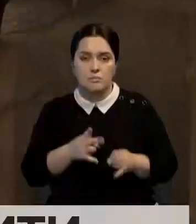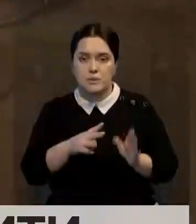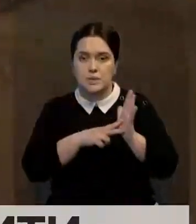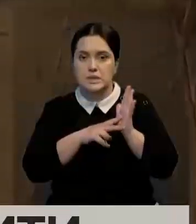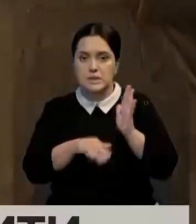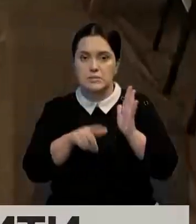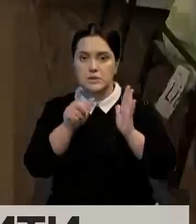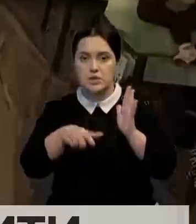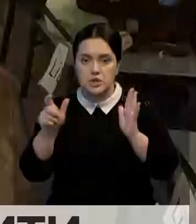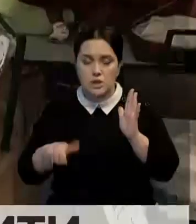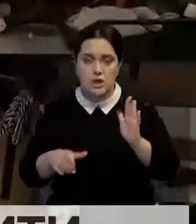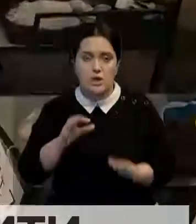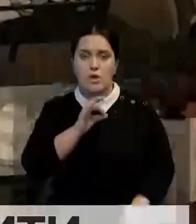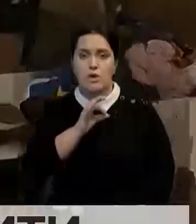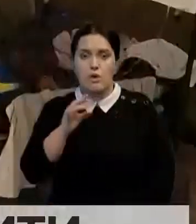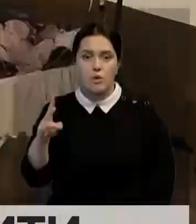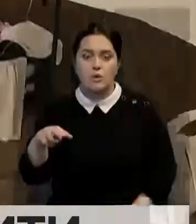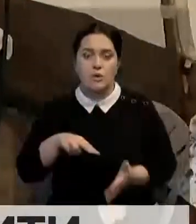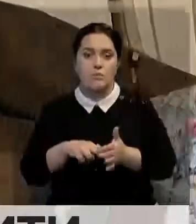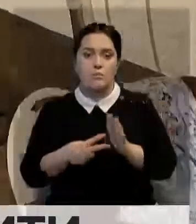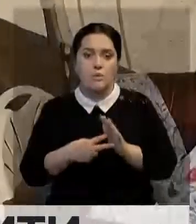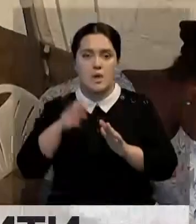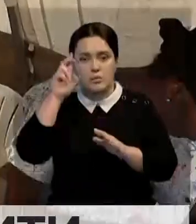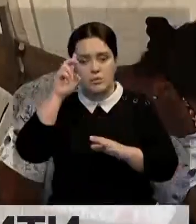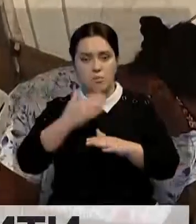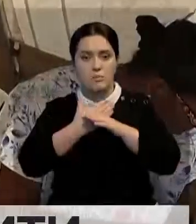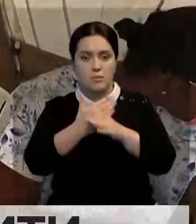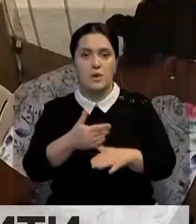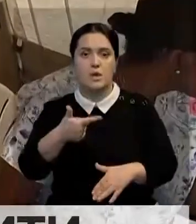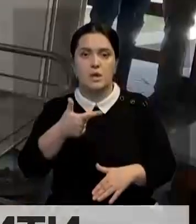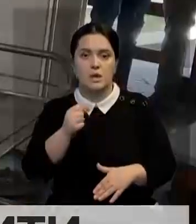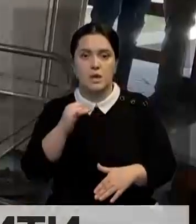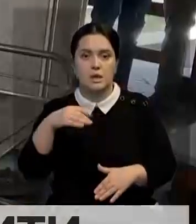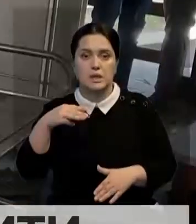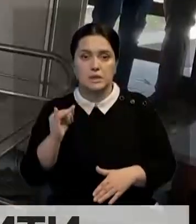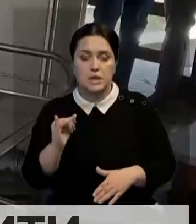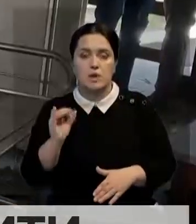инфекции стали около 7 тысяч человек. Как отметили в ООН, план гуманитарного